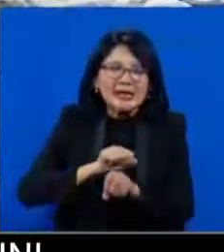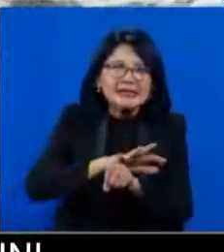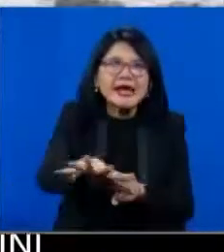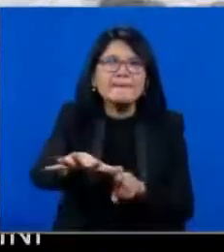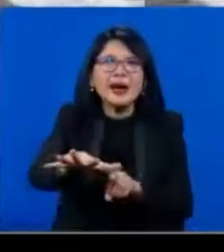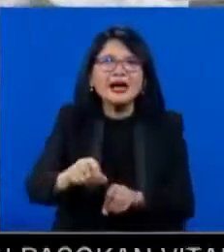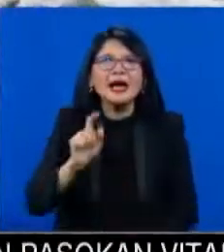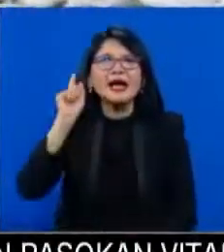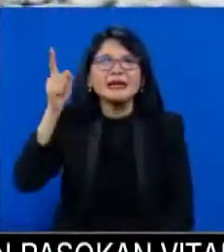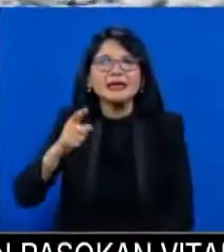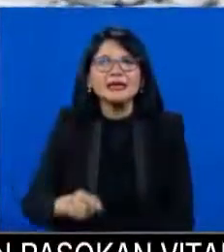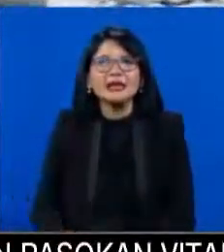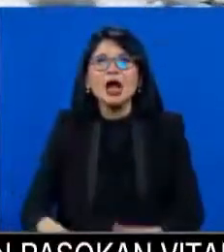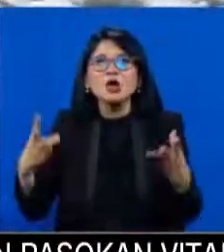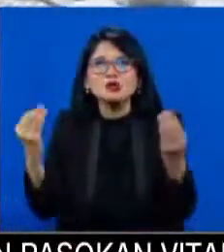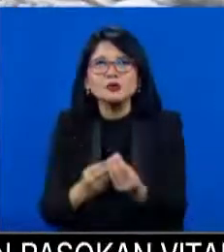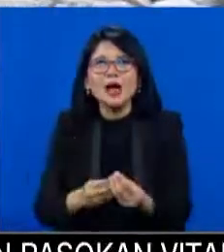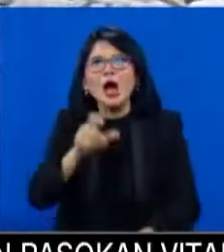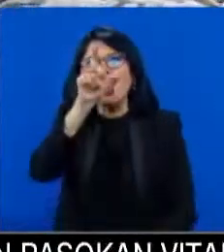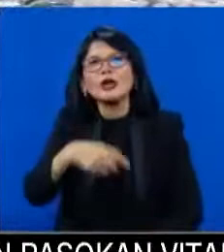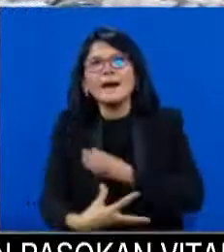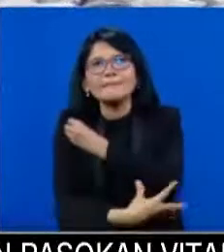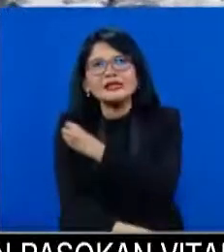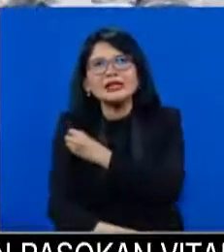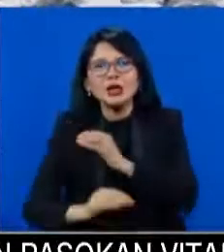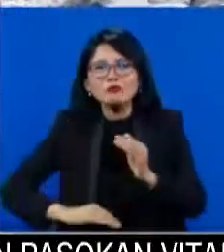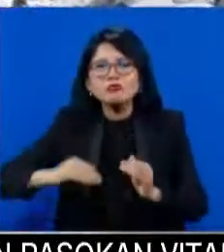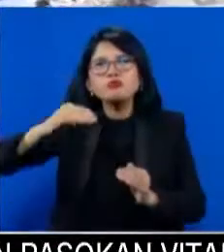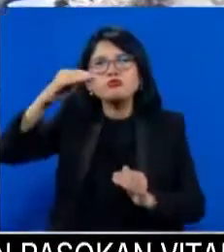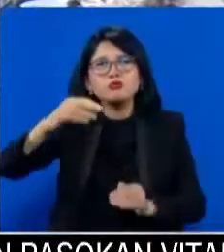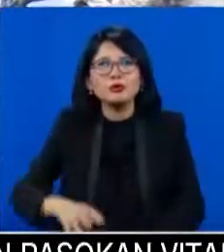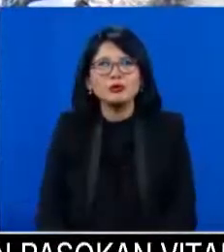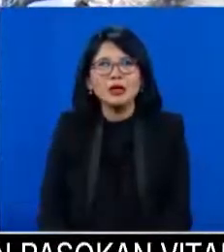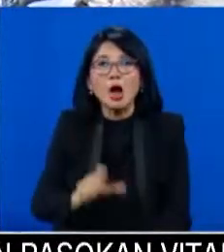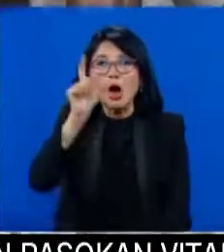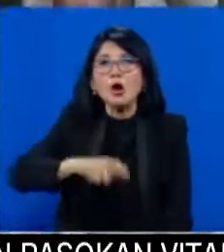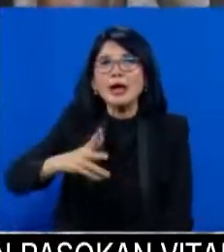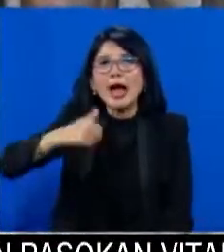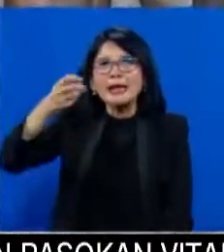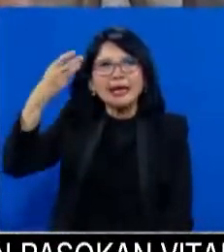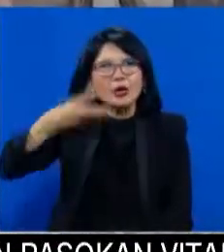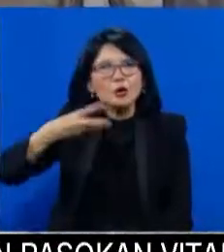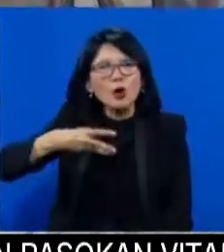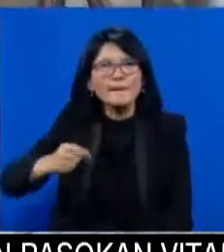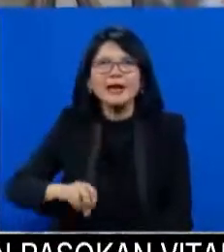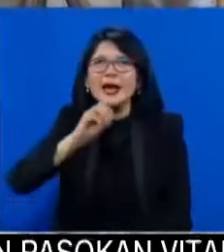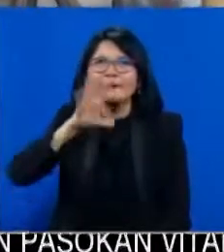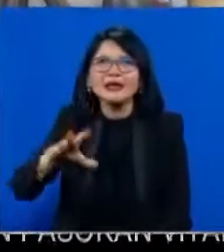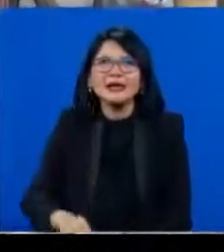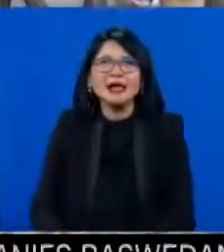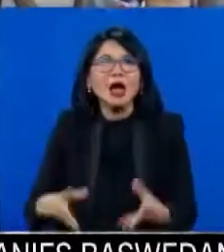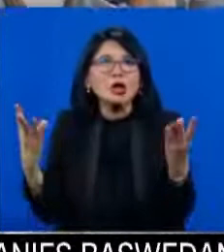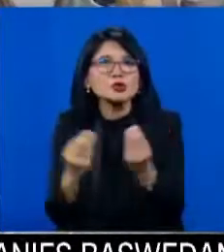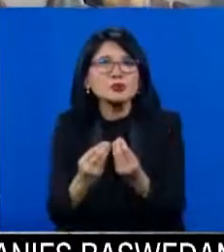BBM akan menambah jumlah orang miskin di Indonesia. Ekonom Selyos Bima Yudhistira memprediksi persentase penduduk